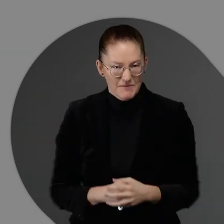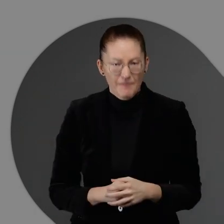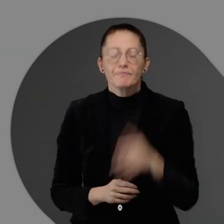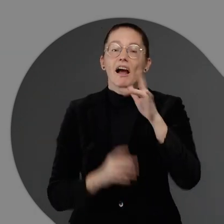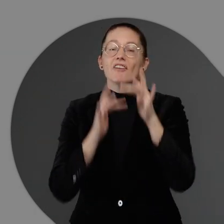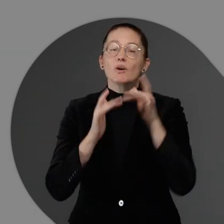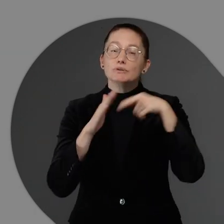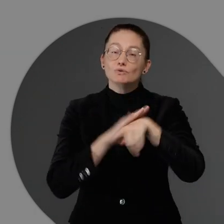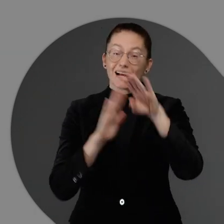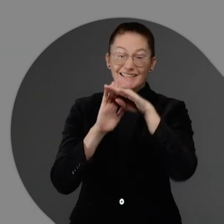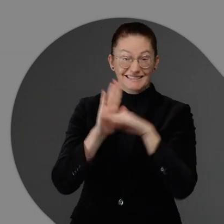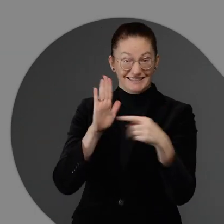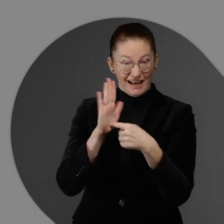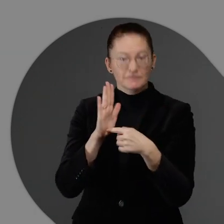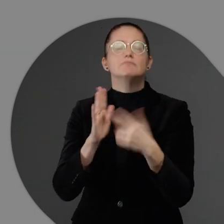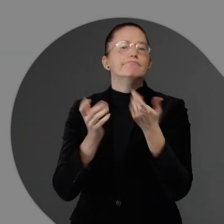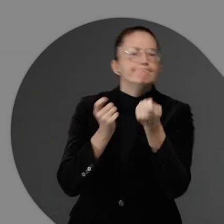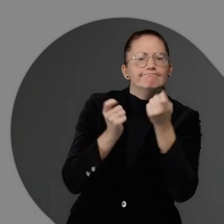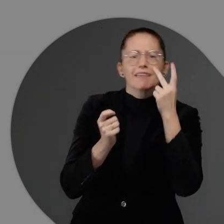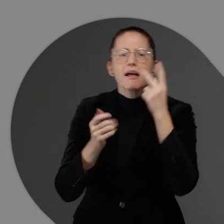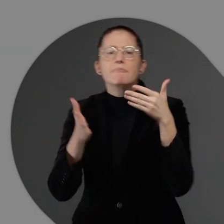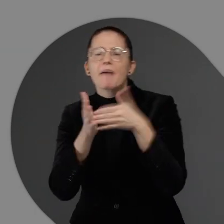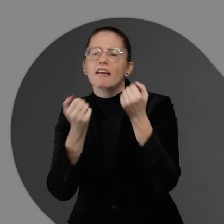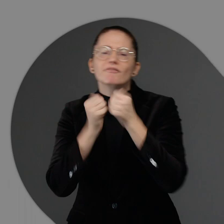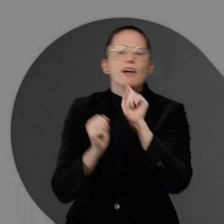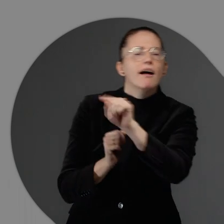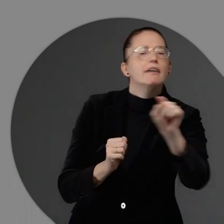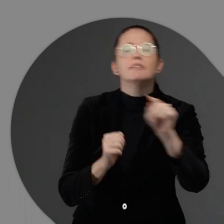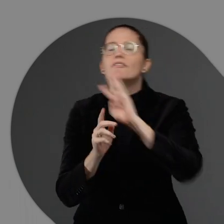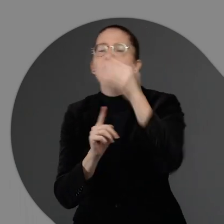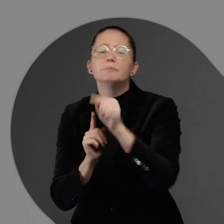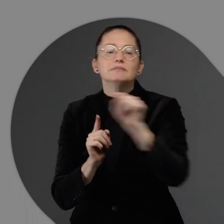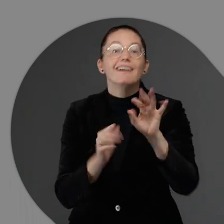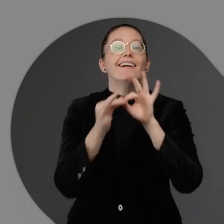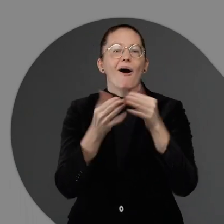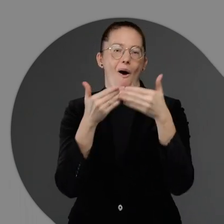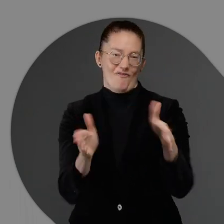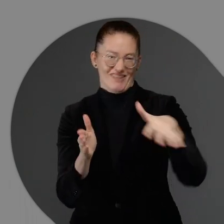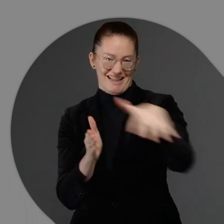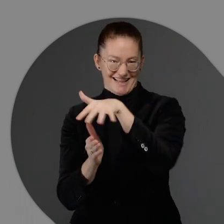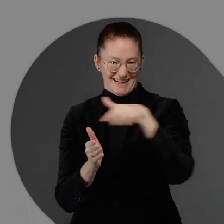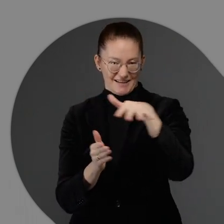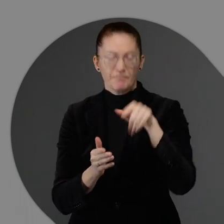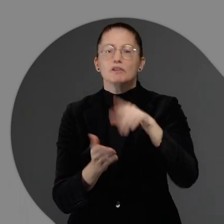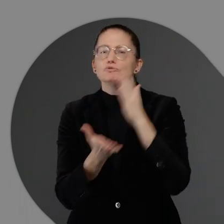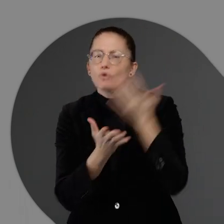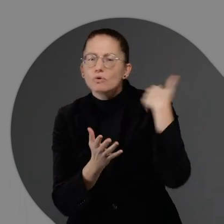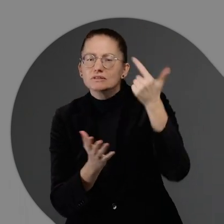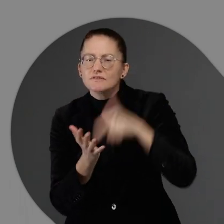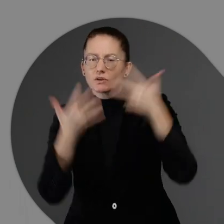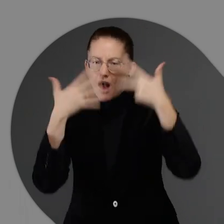Das Webzugänglichkeitsgesetz, abgekürzt WZG, regelt die Barrierefreiheit von Websites und Apps der öffentlichen